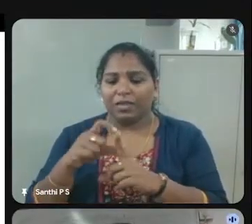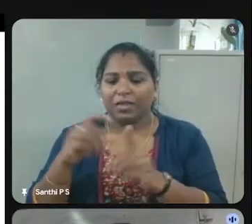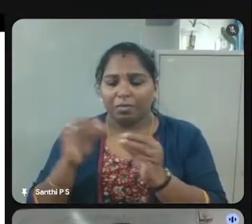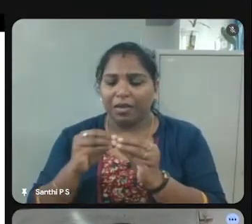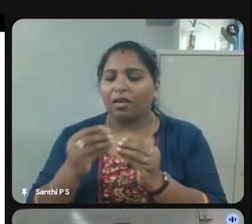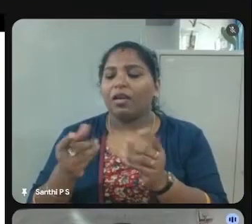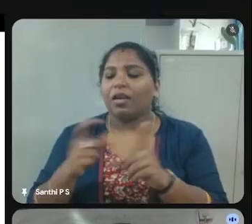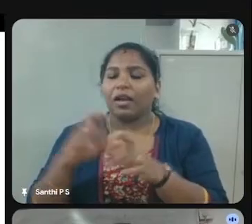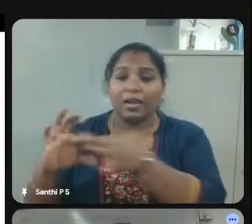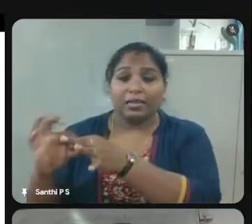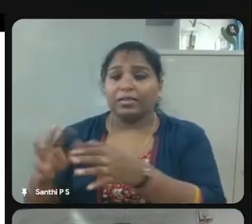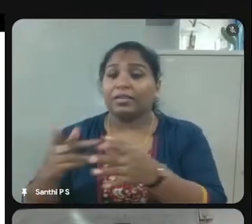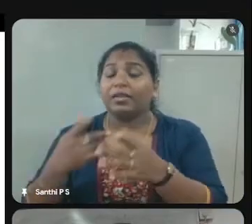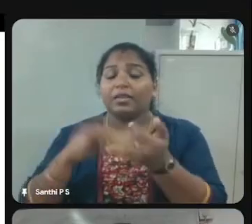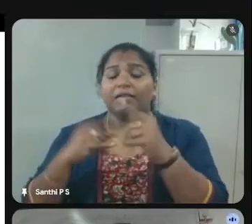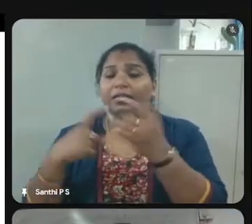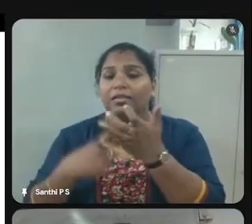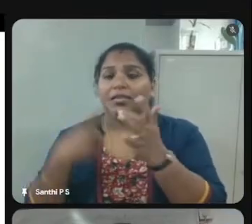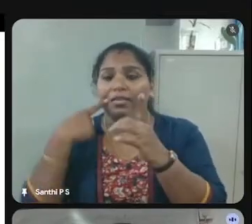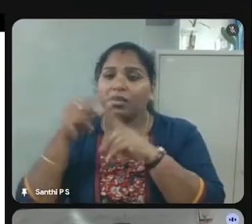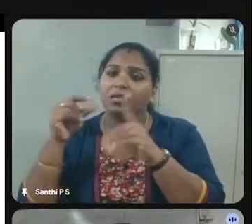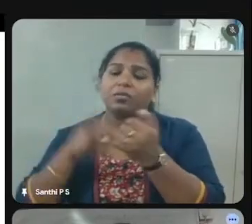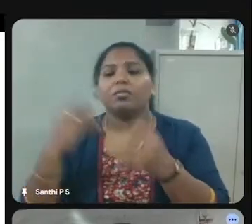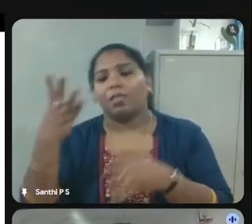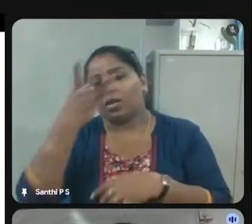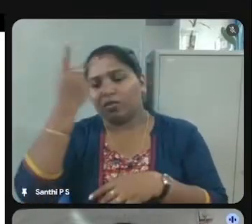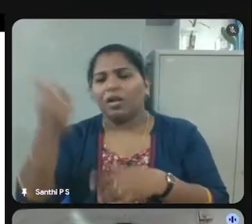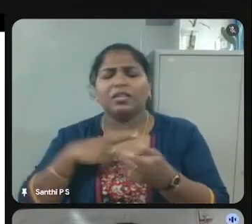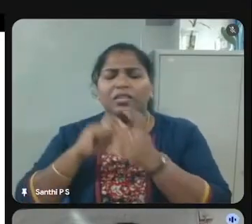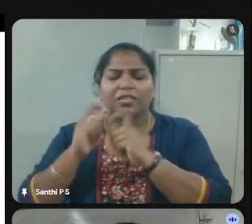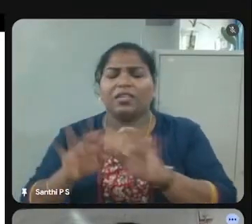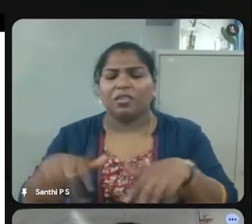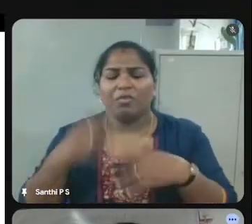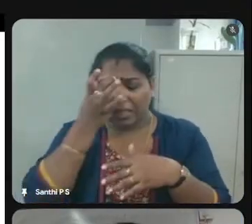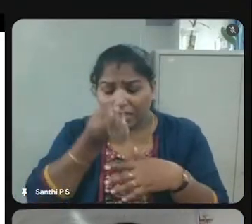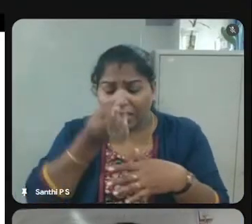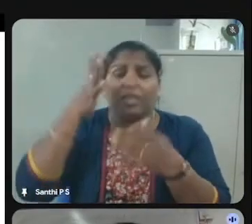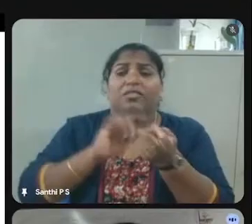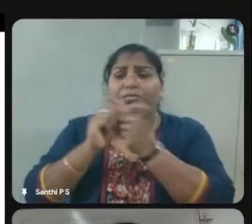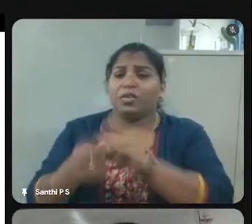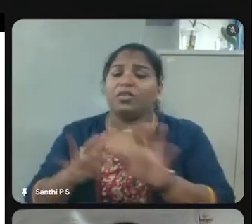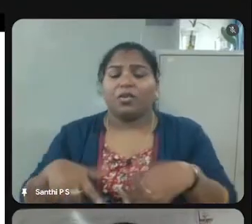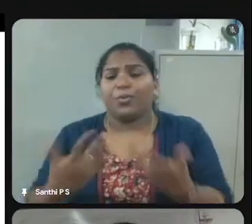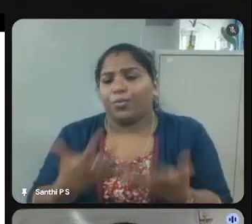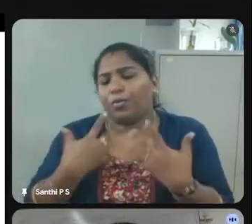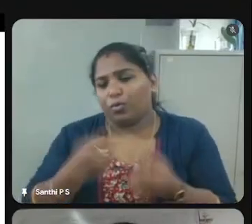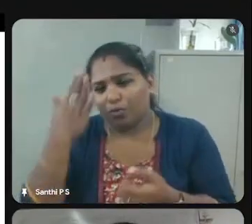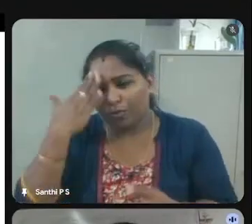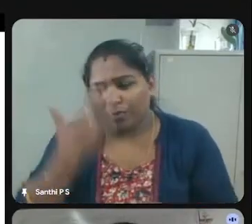ഇതിന് ഒരു മാറ്റം എങ്ങനെ ഞാൻ ഉണ്ടാക്കേണ്ടതെന്ന് പറഞ്ഞുതരും. ആങ്കർ ഇഷ്യൂ ആണല്ലേ? അതെ. എന്താ